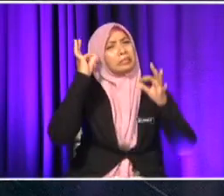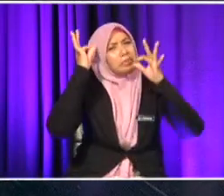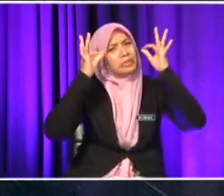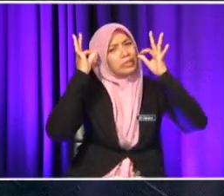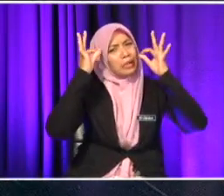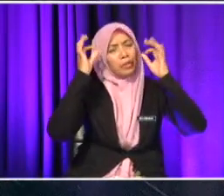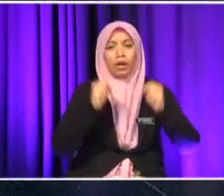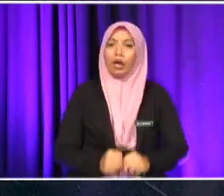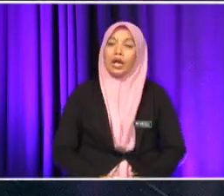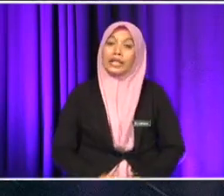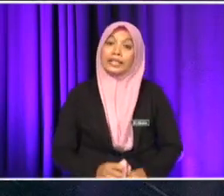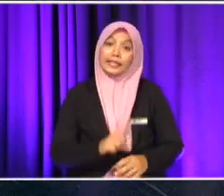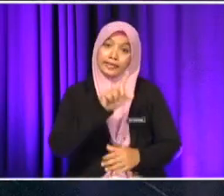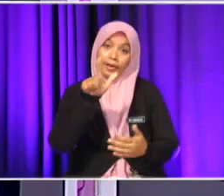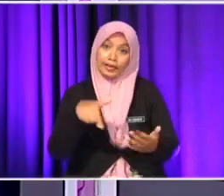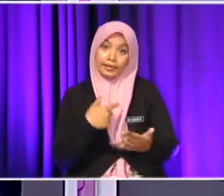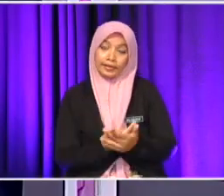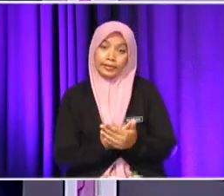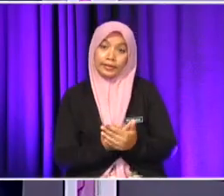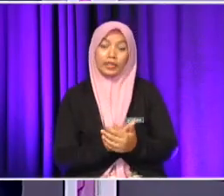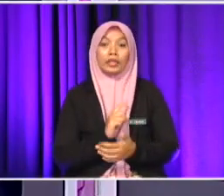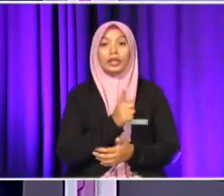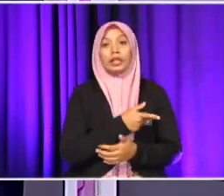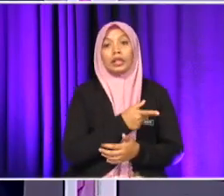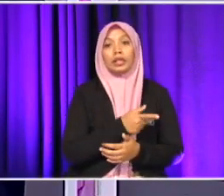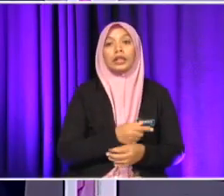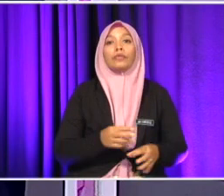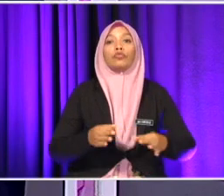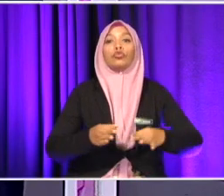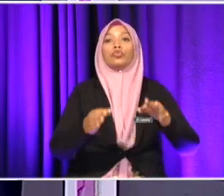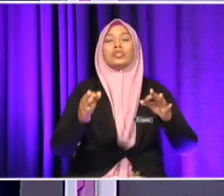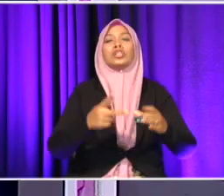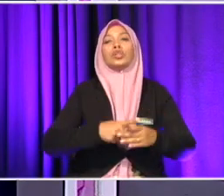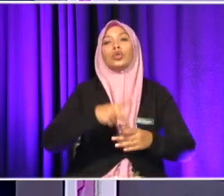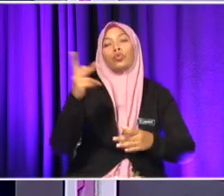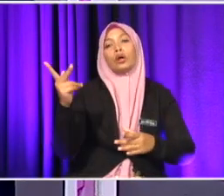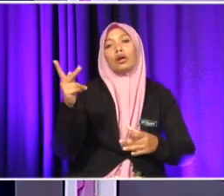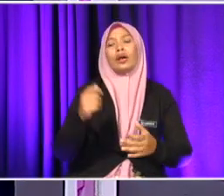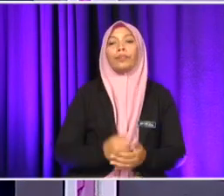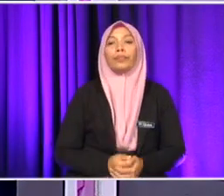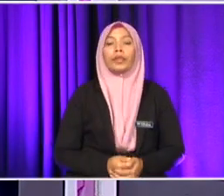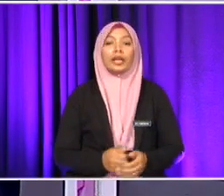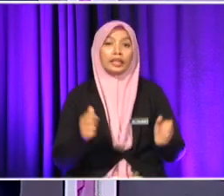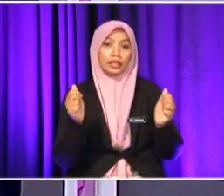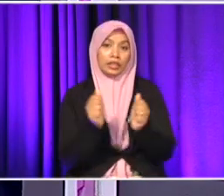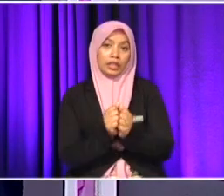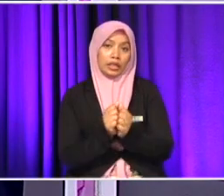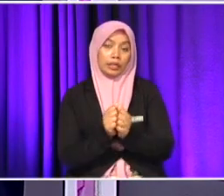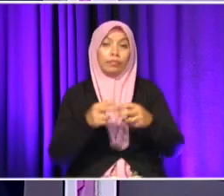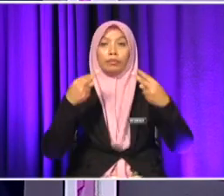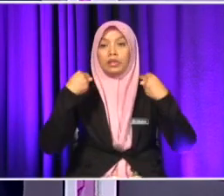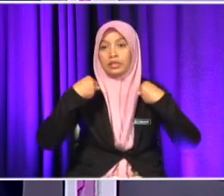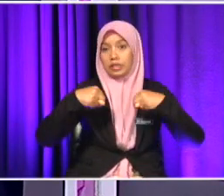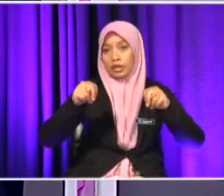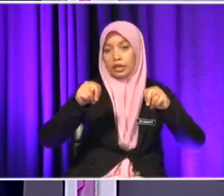kita kaitkan tentang fungsi pengeluaran bisa kita kaitkan tentang pengeluaran dengan pemasaran